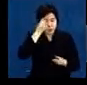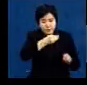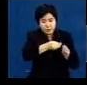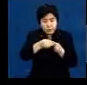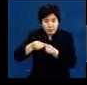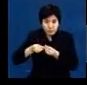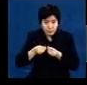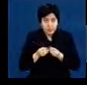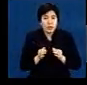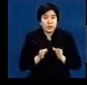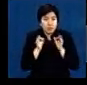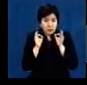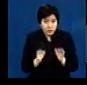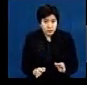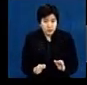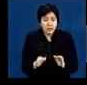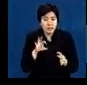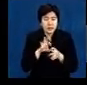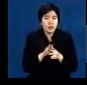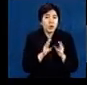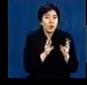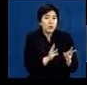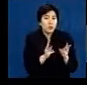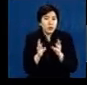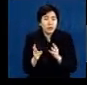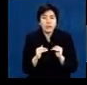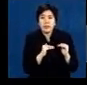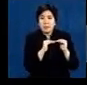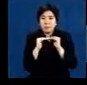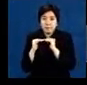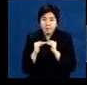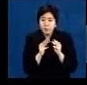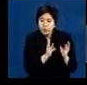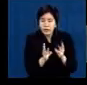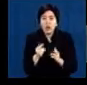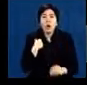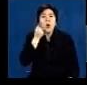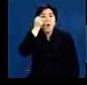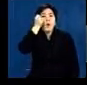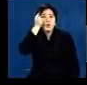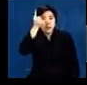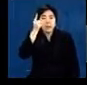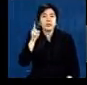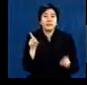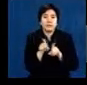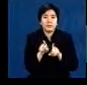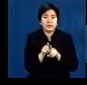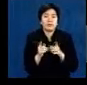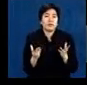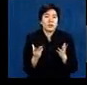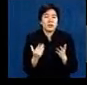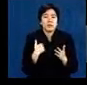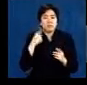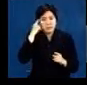จในการพิจารณาแนวทางด้วยความเป็นธรรมด้วยความเข้าใจซึ่งกันและกันไ